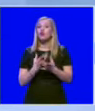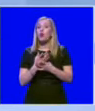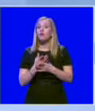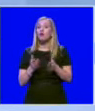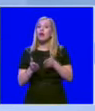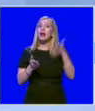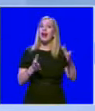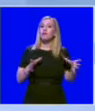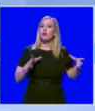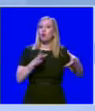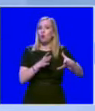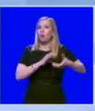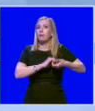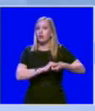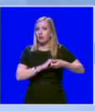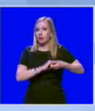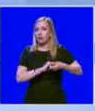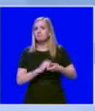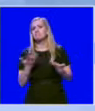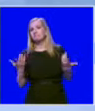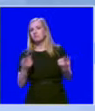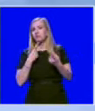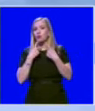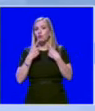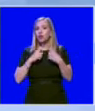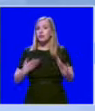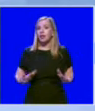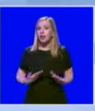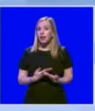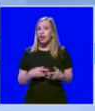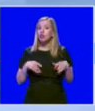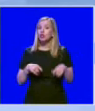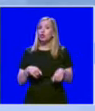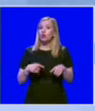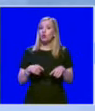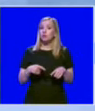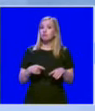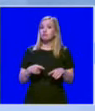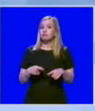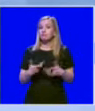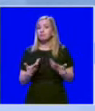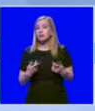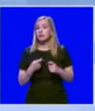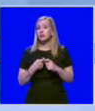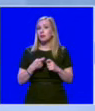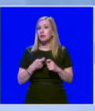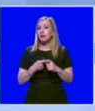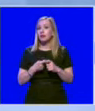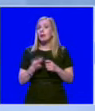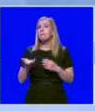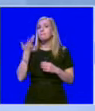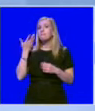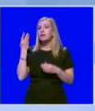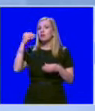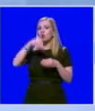обединение. Говори се за интерес, който са проявили знакови бивши лица на